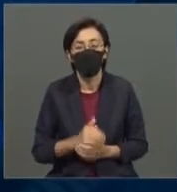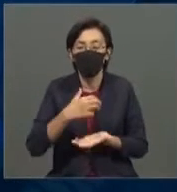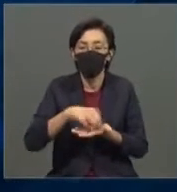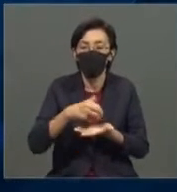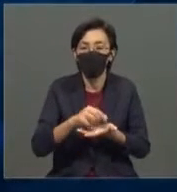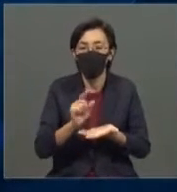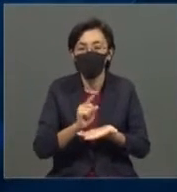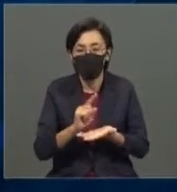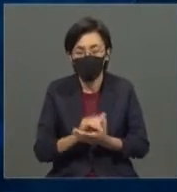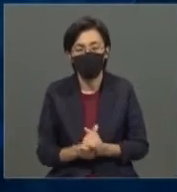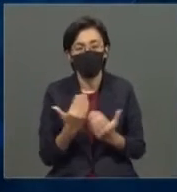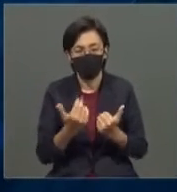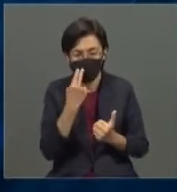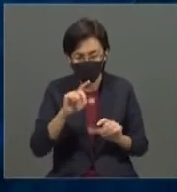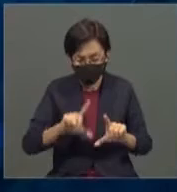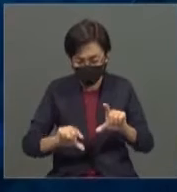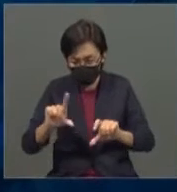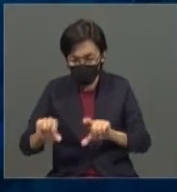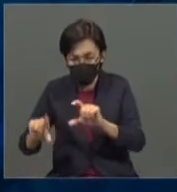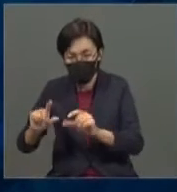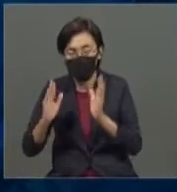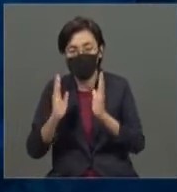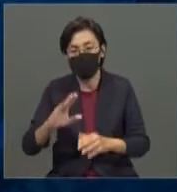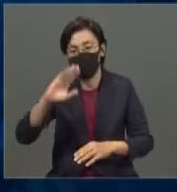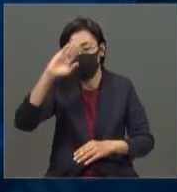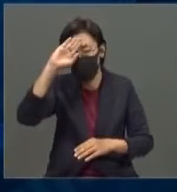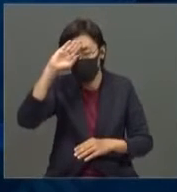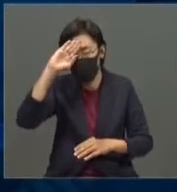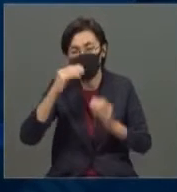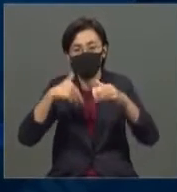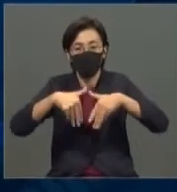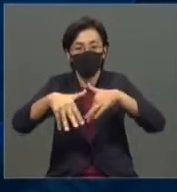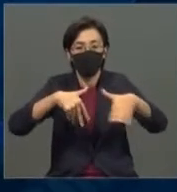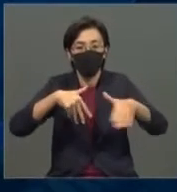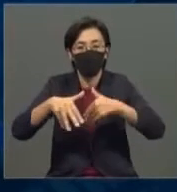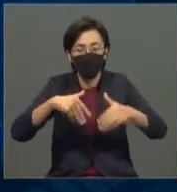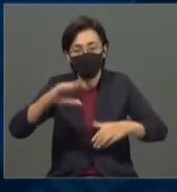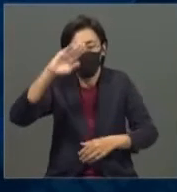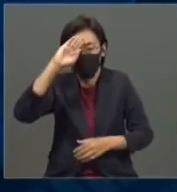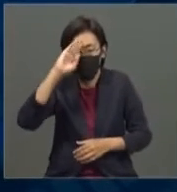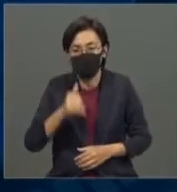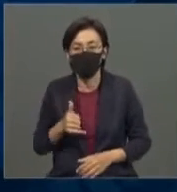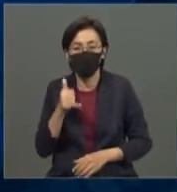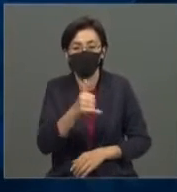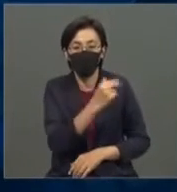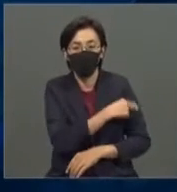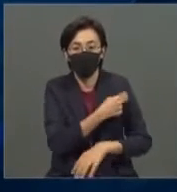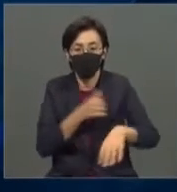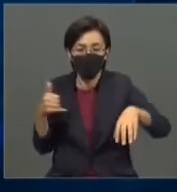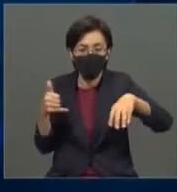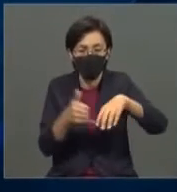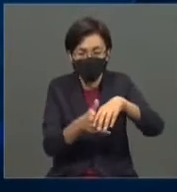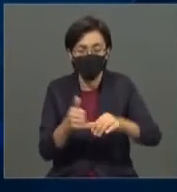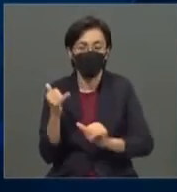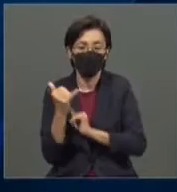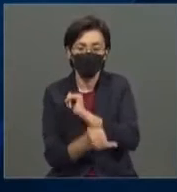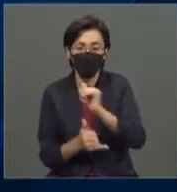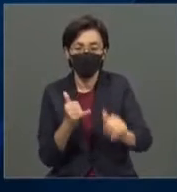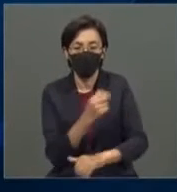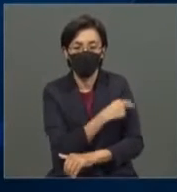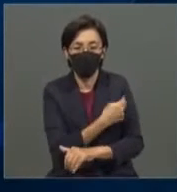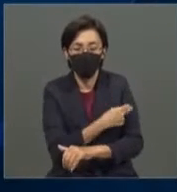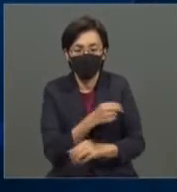พนี้ว่าแสดงถึงว่ามีการเจ็บป่วยได้ไข้ของพี่น้องประชาชนและเดินเข้ามาในโรงพยาบาลเพิ่มขึ้นเพราะฉะนั้น